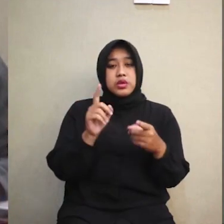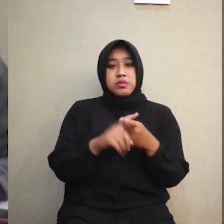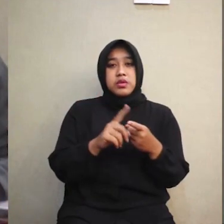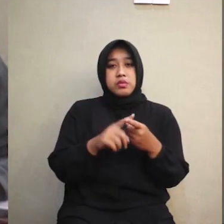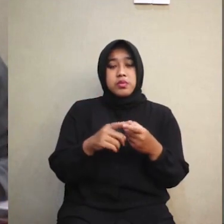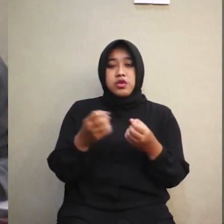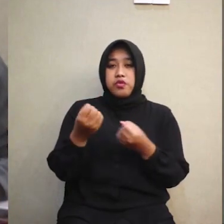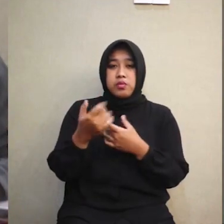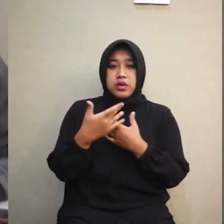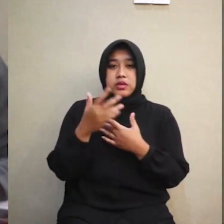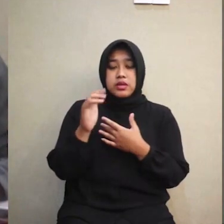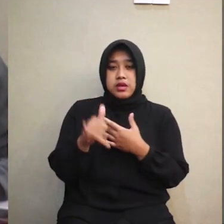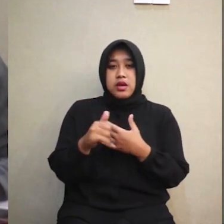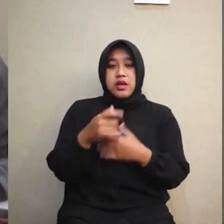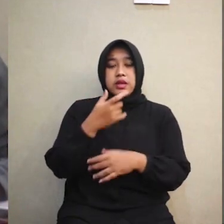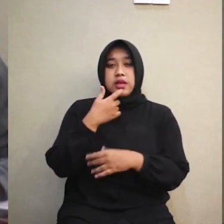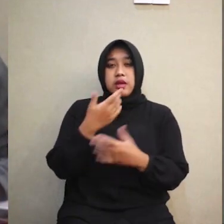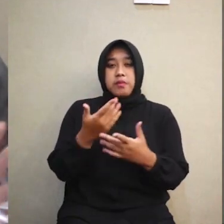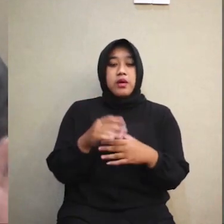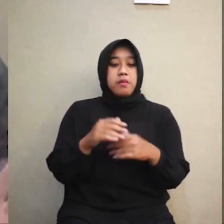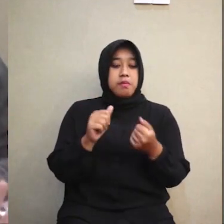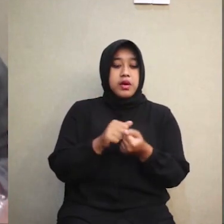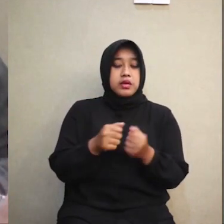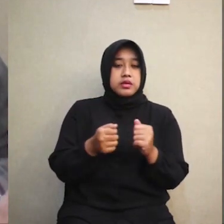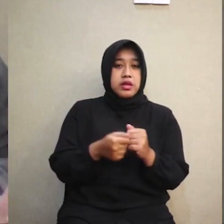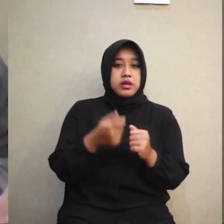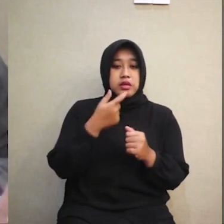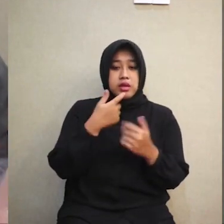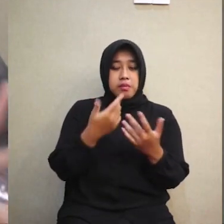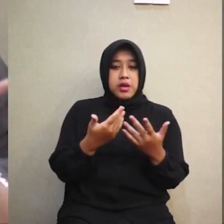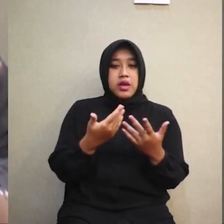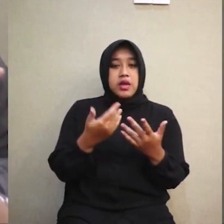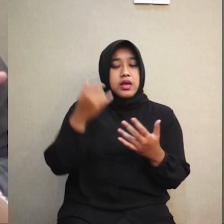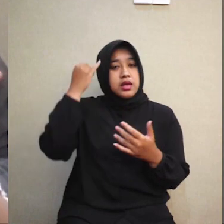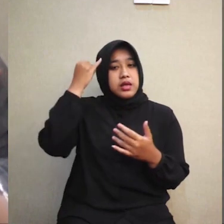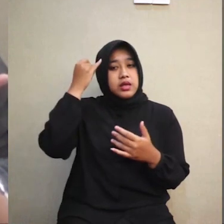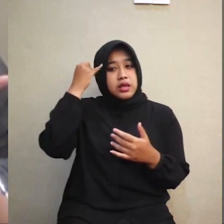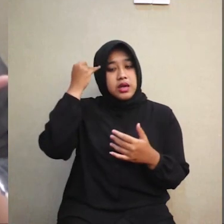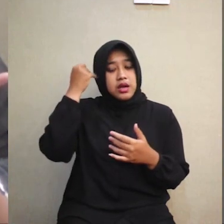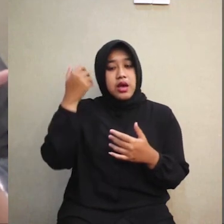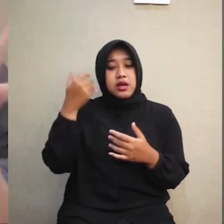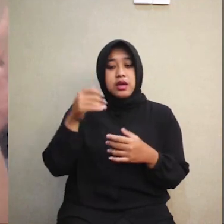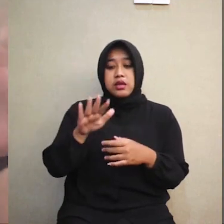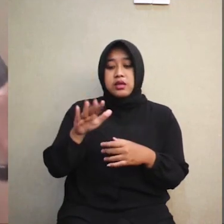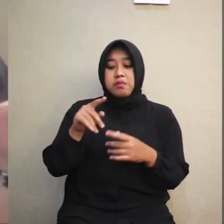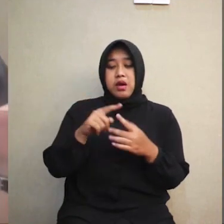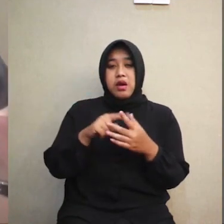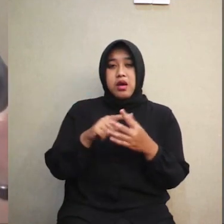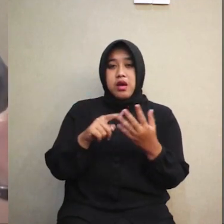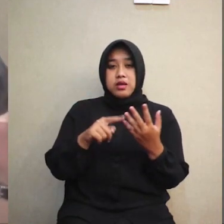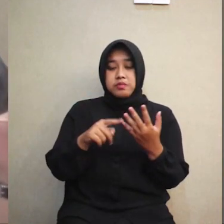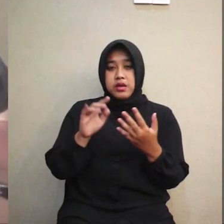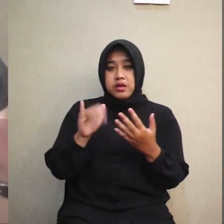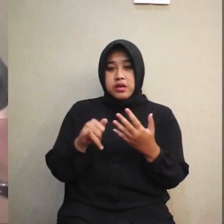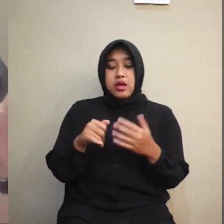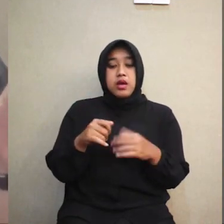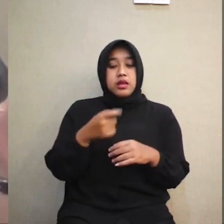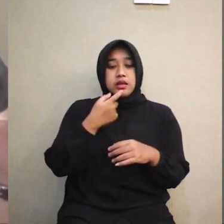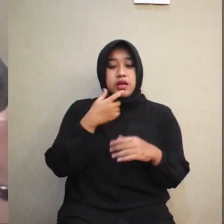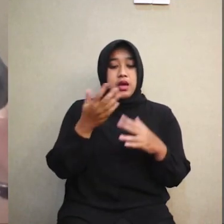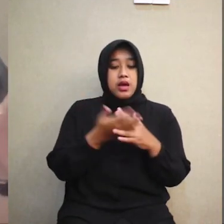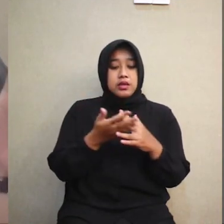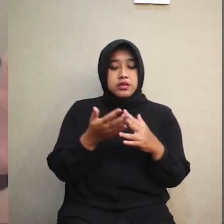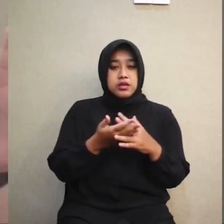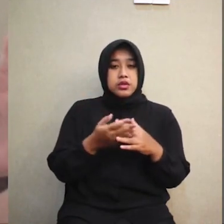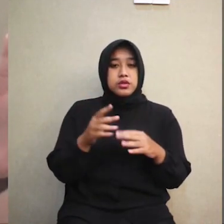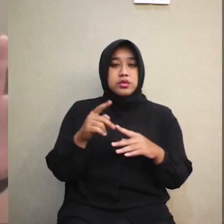udah sampaikan tadi masalahnya itu kurang lebih kan ada di 5 aspek pertama untuk akses